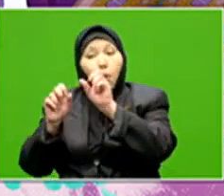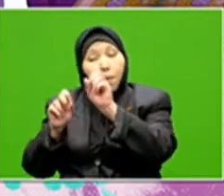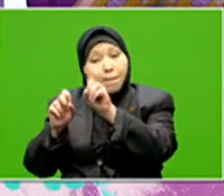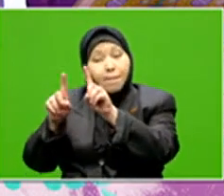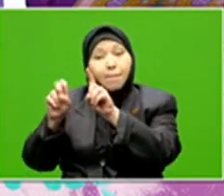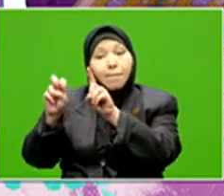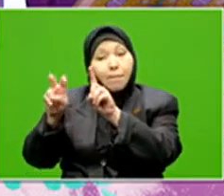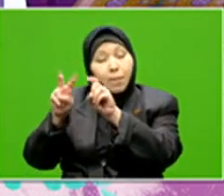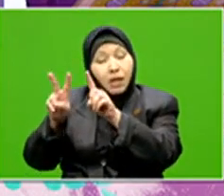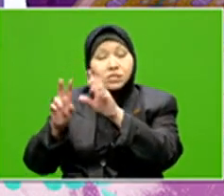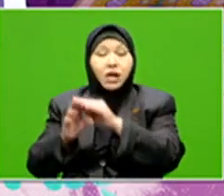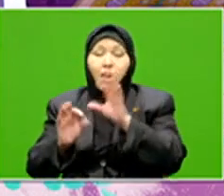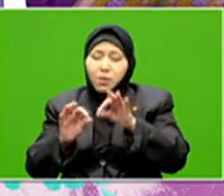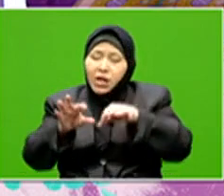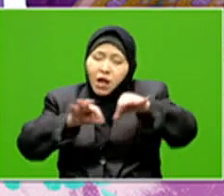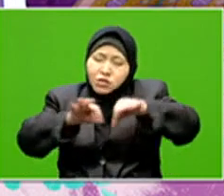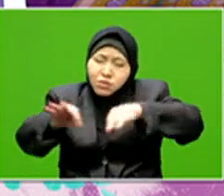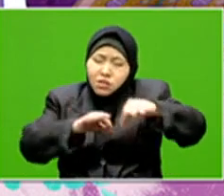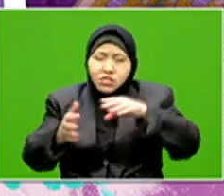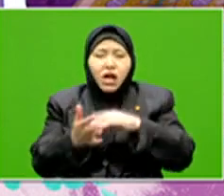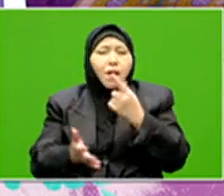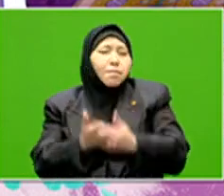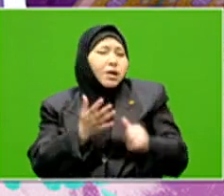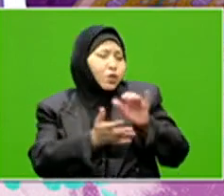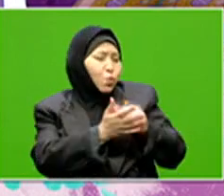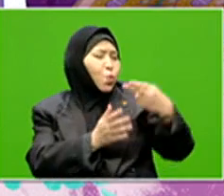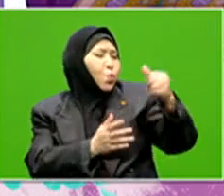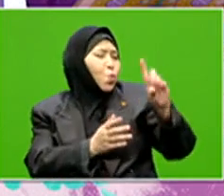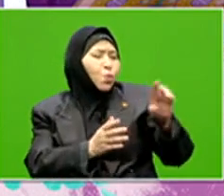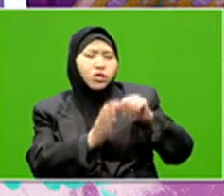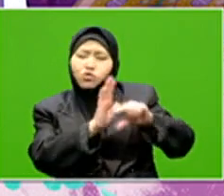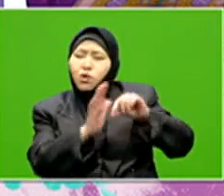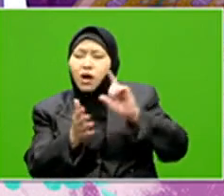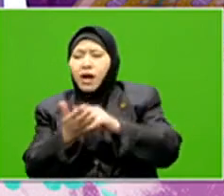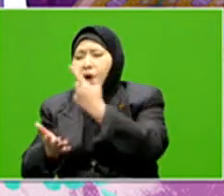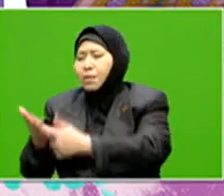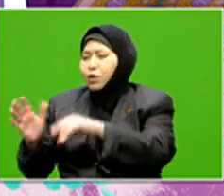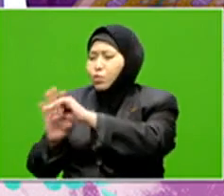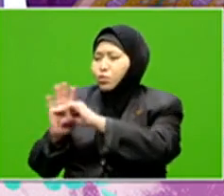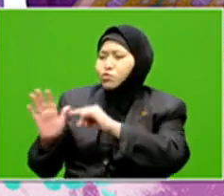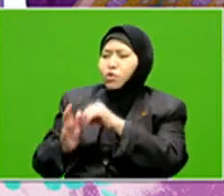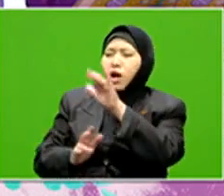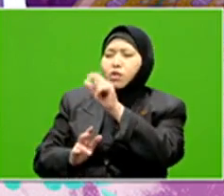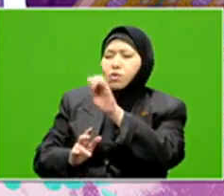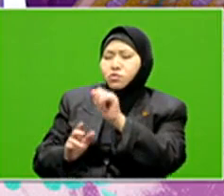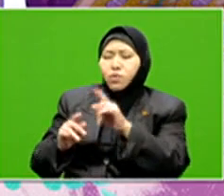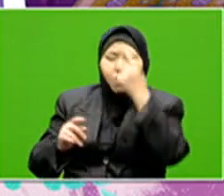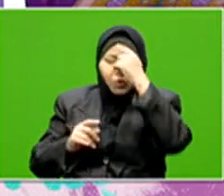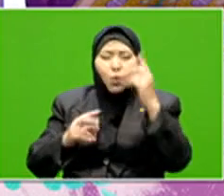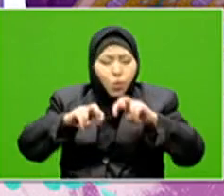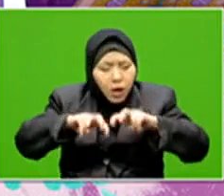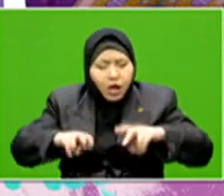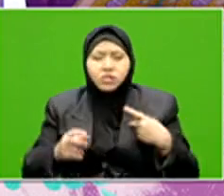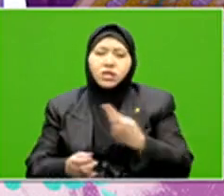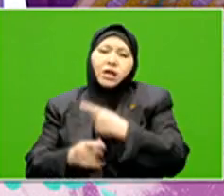sedikit secara keseluruhan surah Hud ini apa dan surah Yusuf ini apa, memulakan ulang kaji kita pada hari ini. Silakan Ustaz.